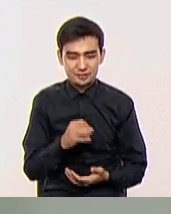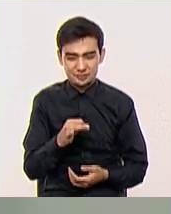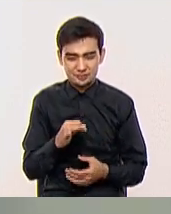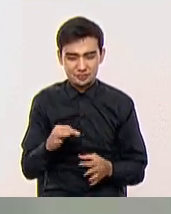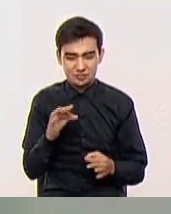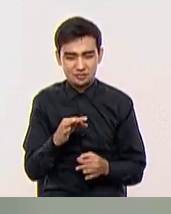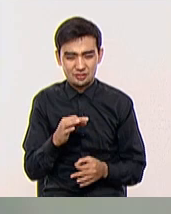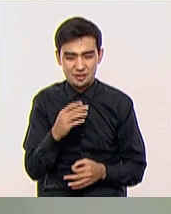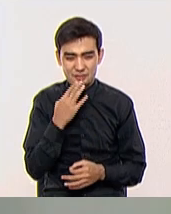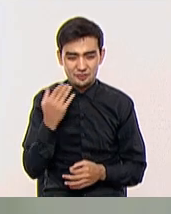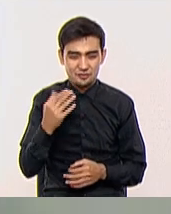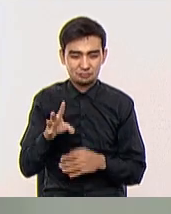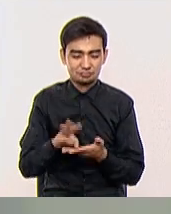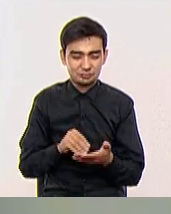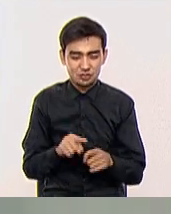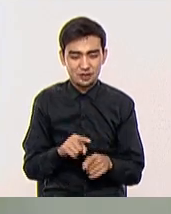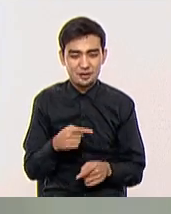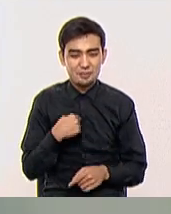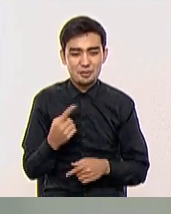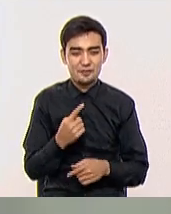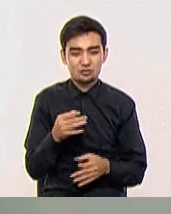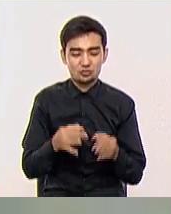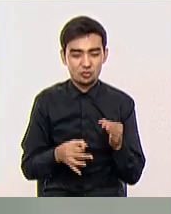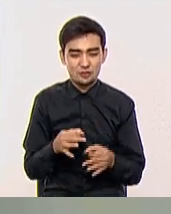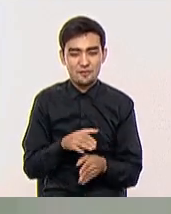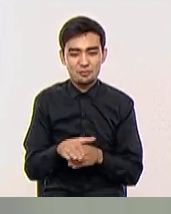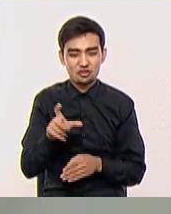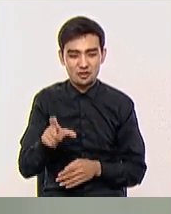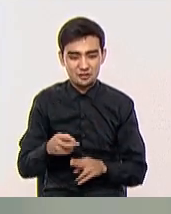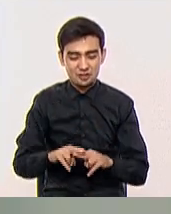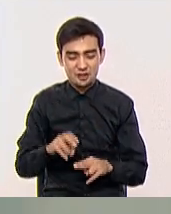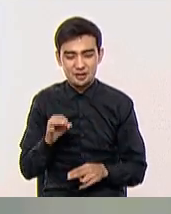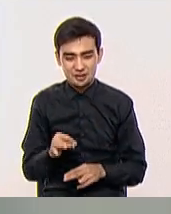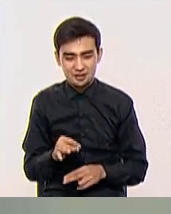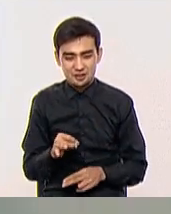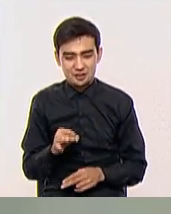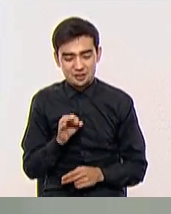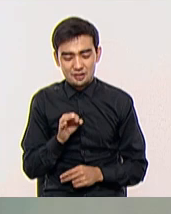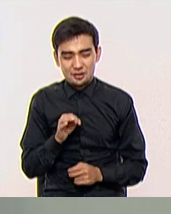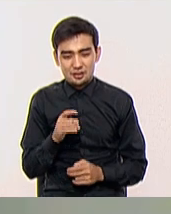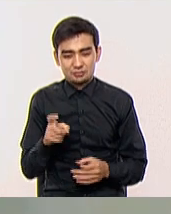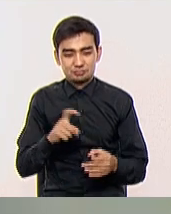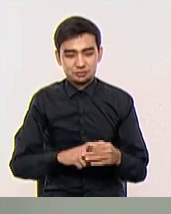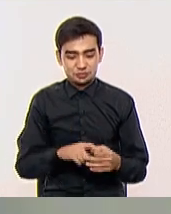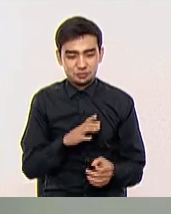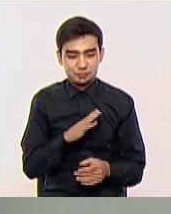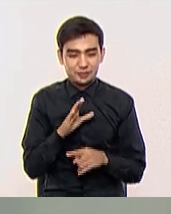сипаттамасы сол ағылшын тәсілі. Бірінші жаңағы сот орындаушысының қаулысында бекітілген оның